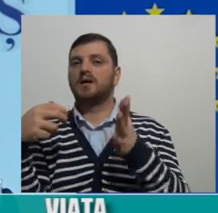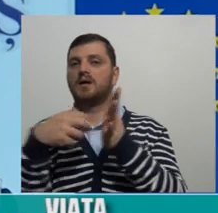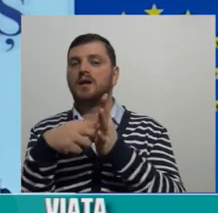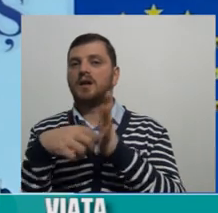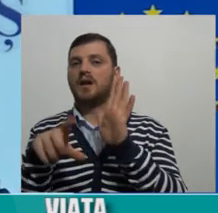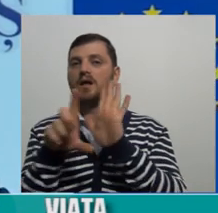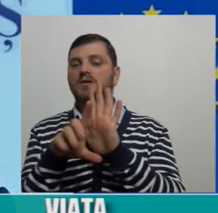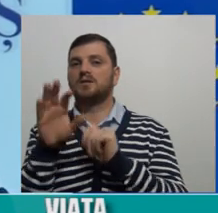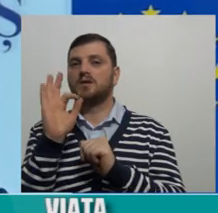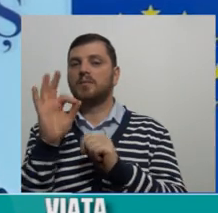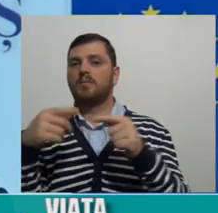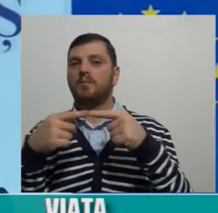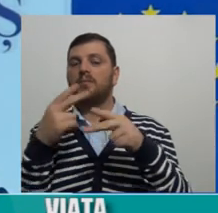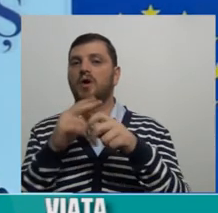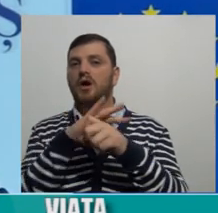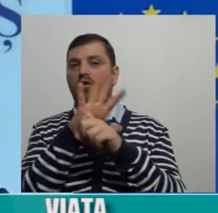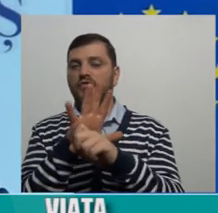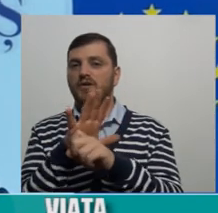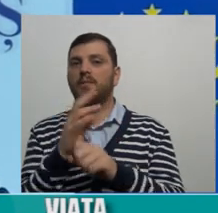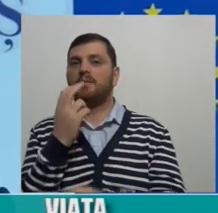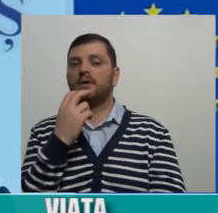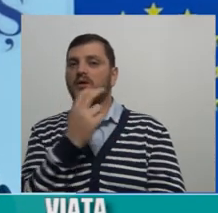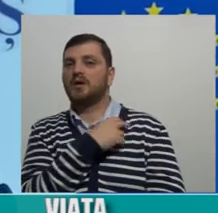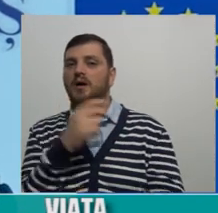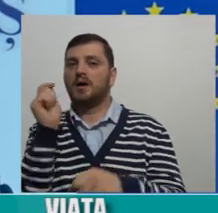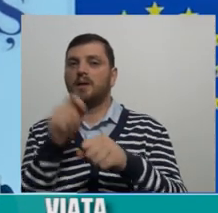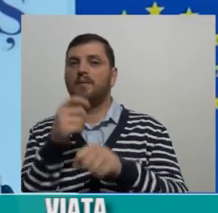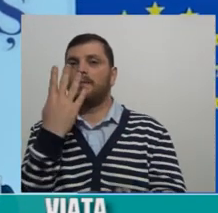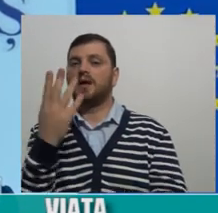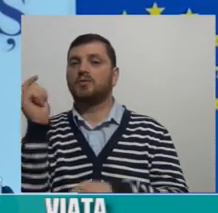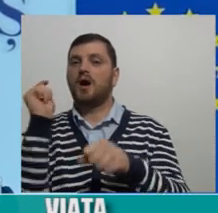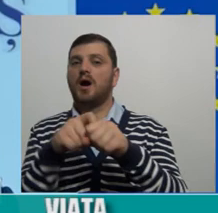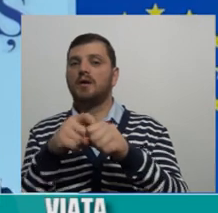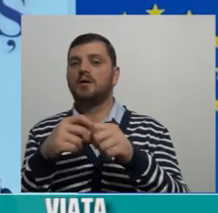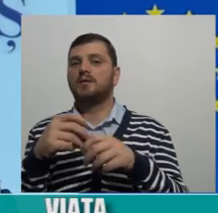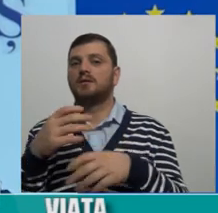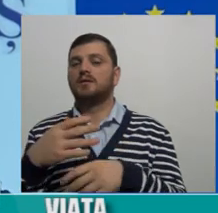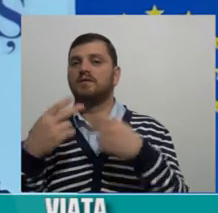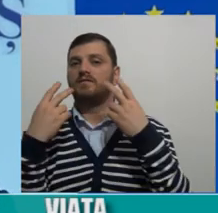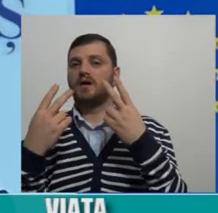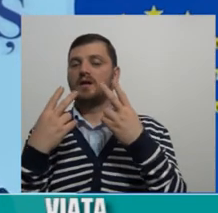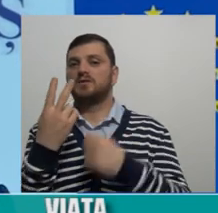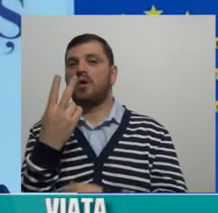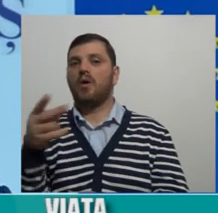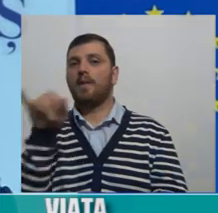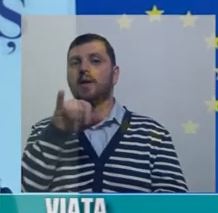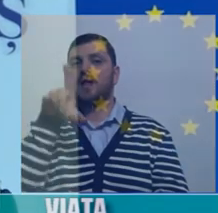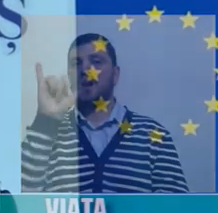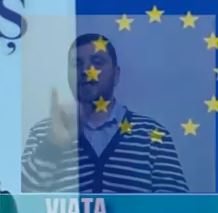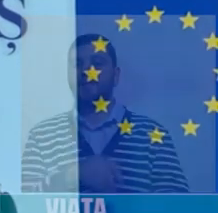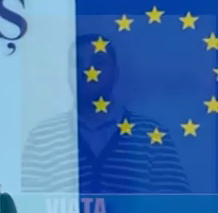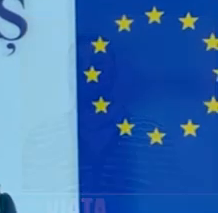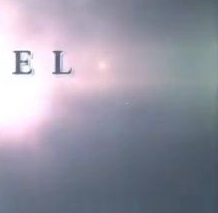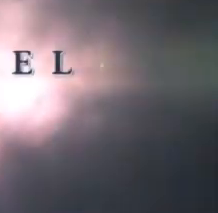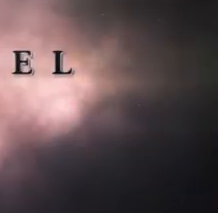cu încălcarea normelor specifice de combatere a pandemiei, polițiștii au aplicat și 4 sancțiuni contravenționale în valoare de 2000 de